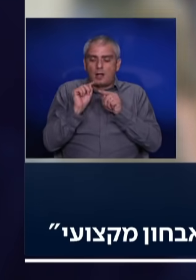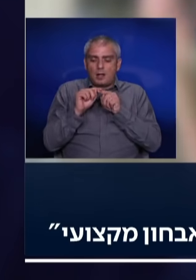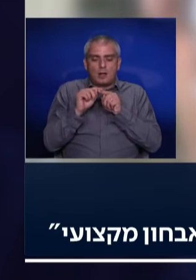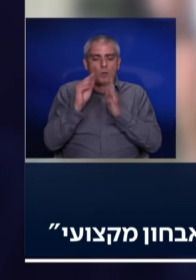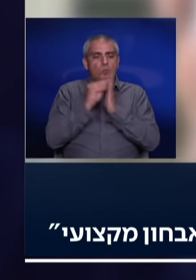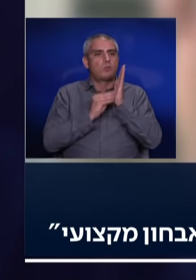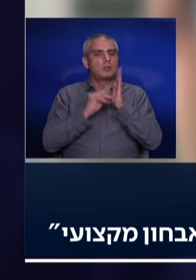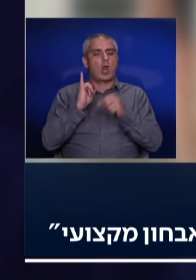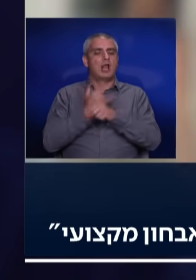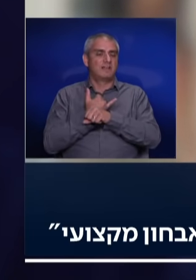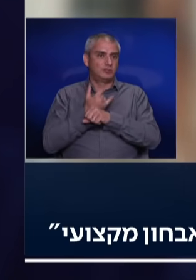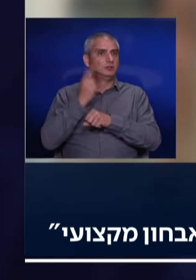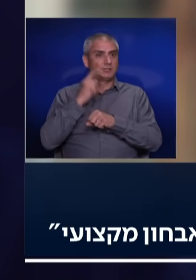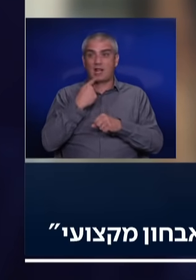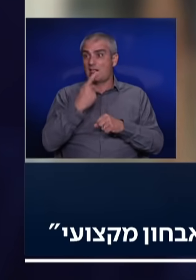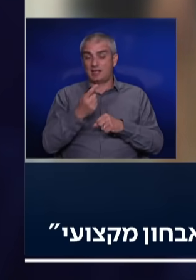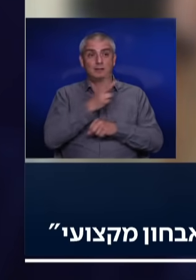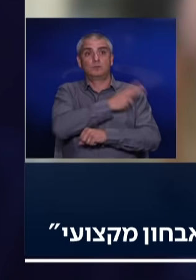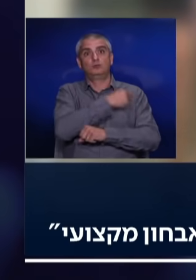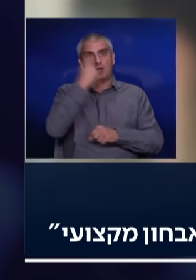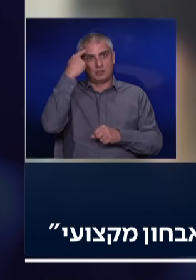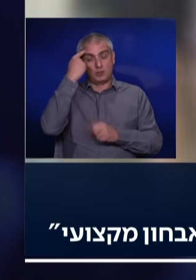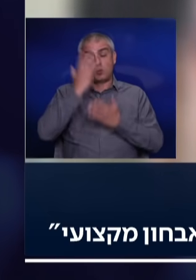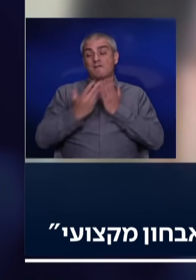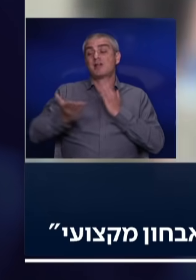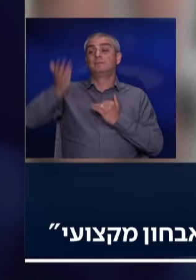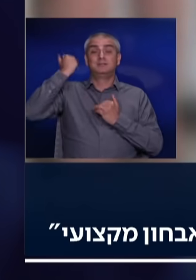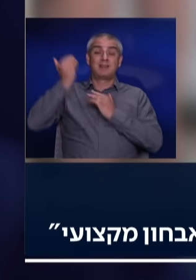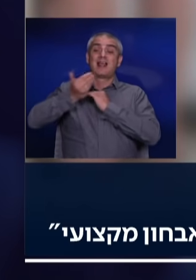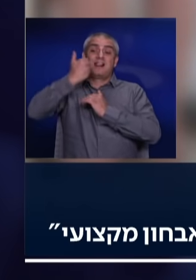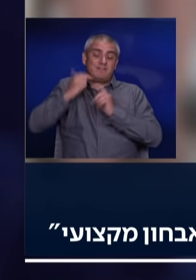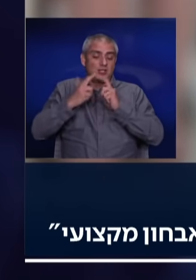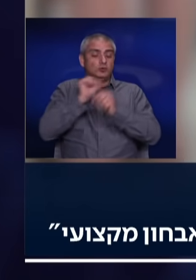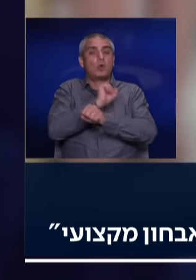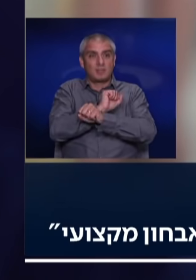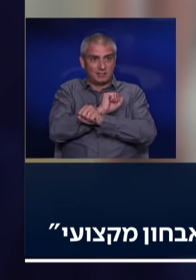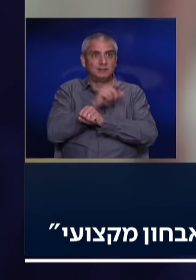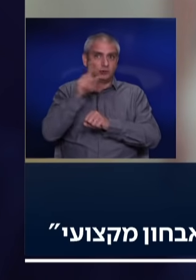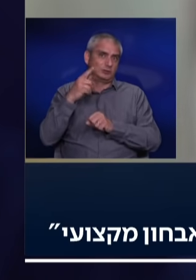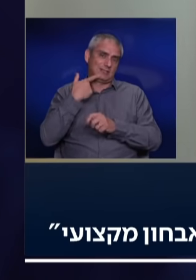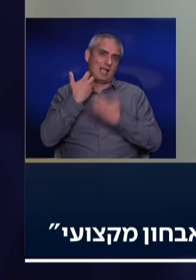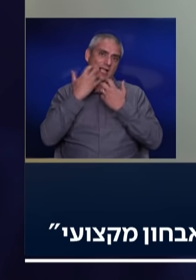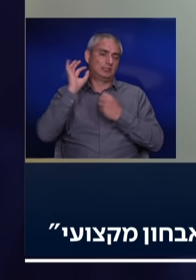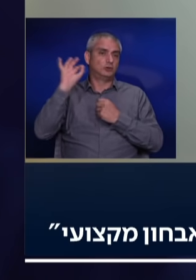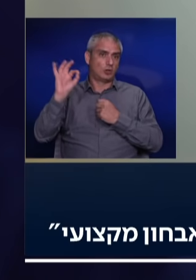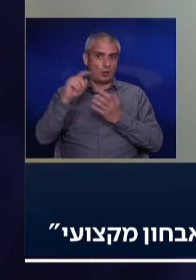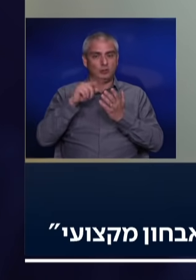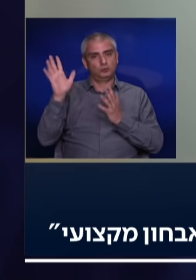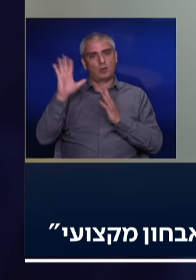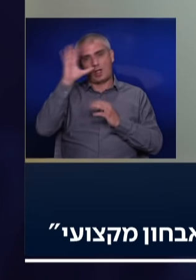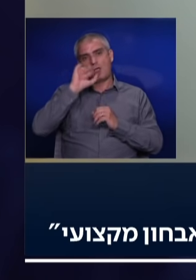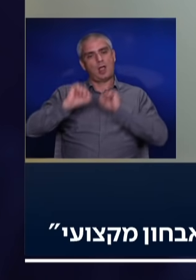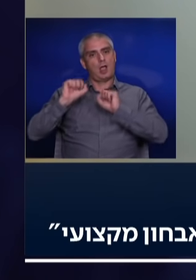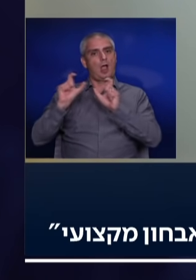הפרוטוקול היבש, וצריך להגיד במשטרה ידעו מבעוד מועד, עוד לפני שהוא נעצר בכלל, שזאת תהיה הגרסה שלו, שזה יהיה קו ההגנה